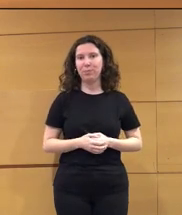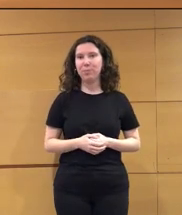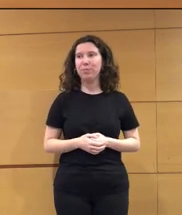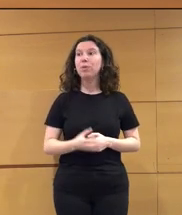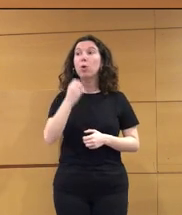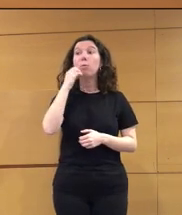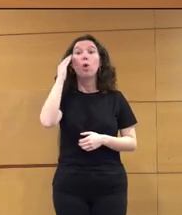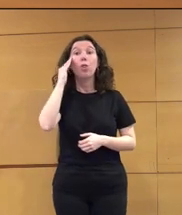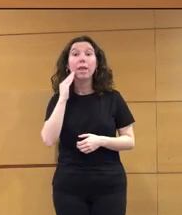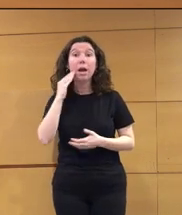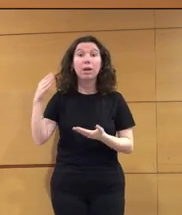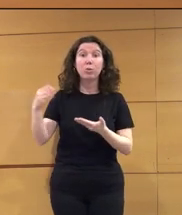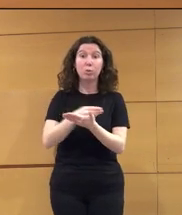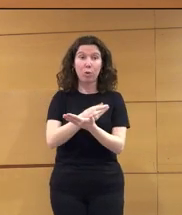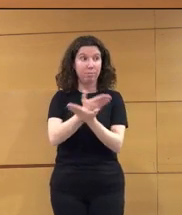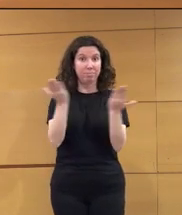Bon dia a tothom.